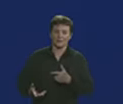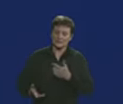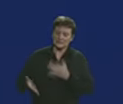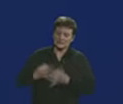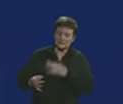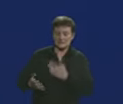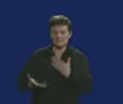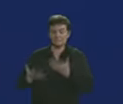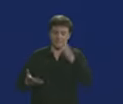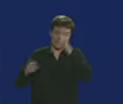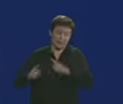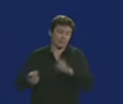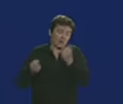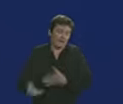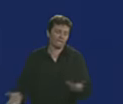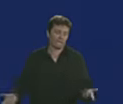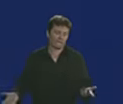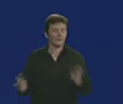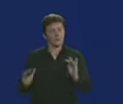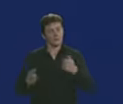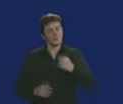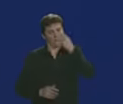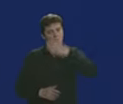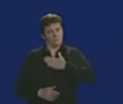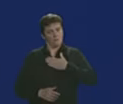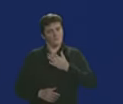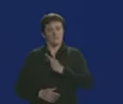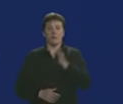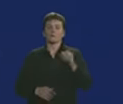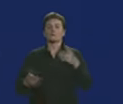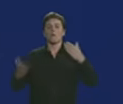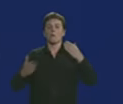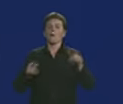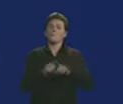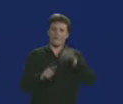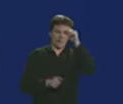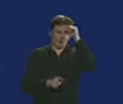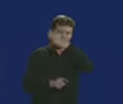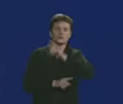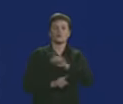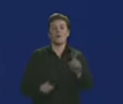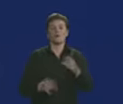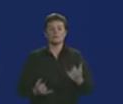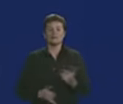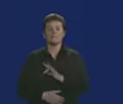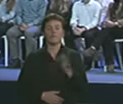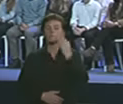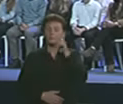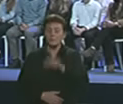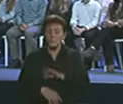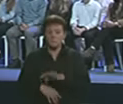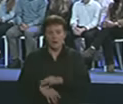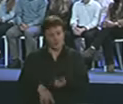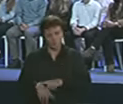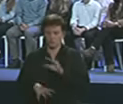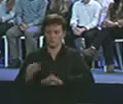peuvent être en désaccord avec moi. Je pense que la France n'est pas les États-Unis. Et qu'en France, quand quelqu'un est malade, on le soigne.